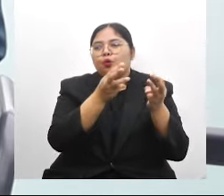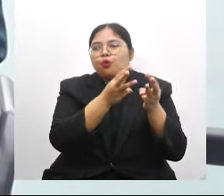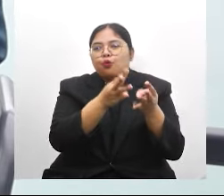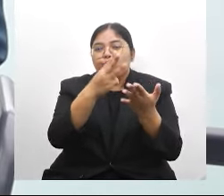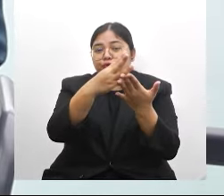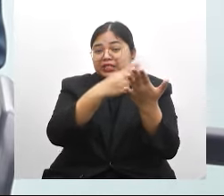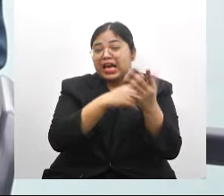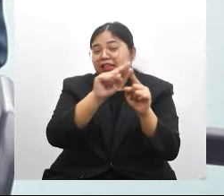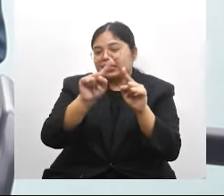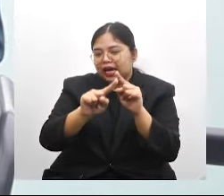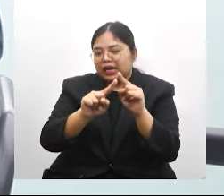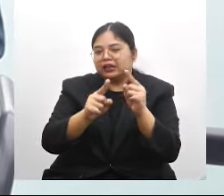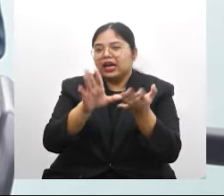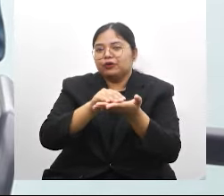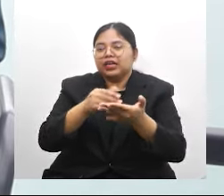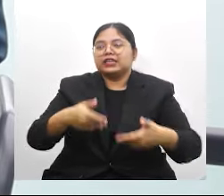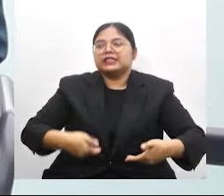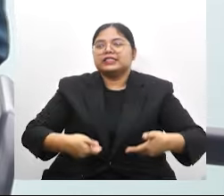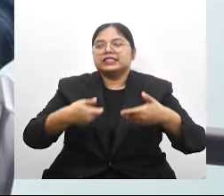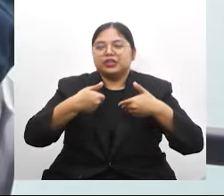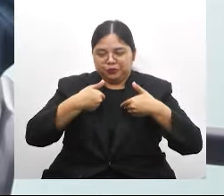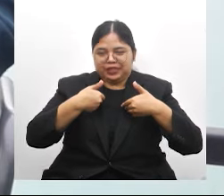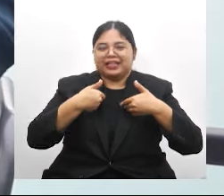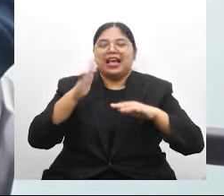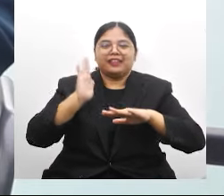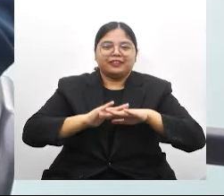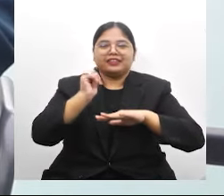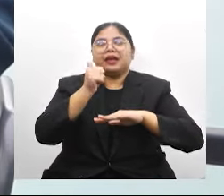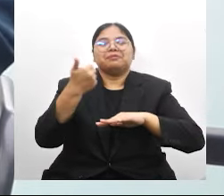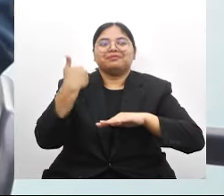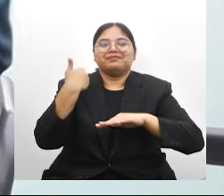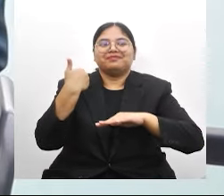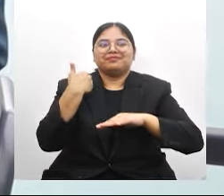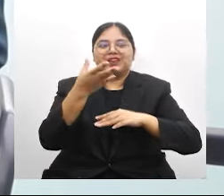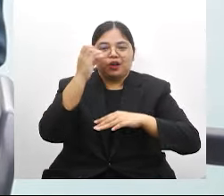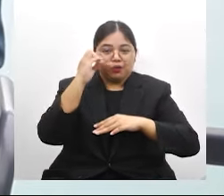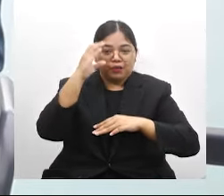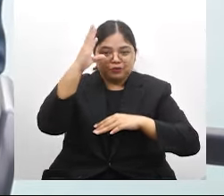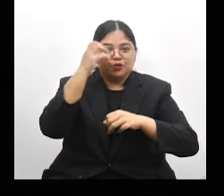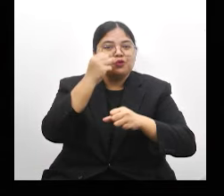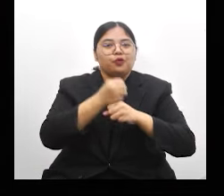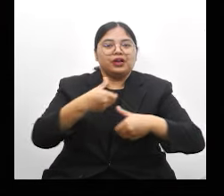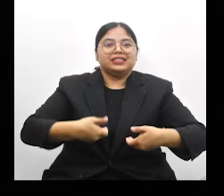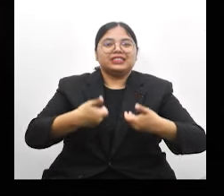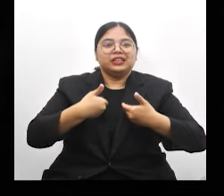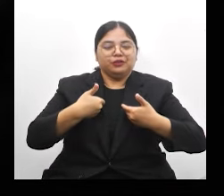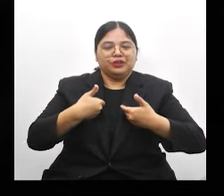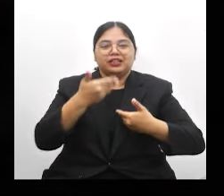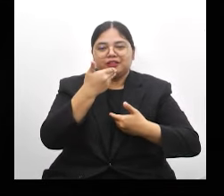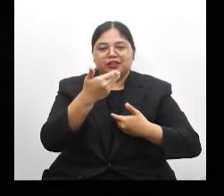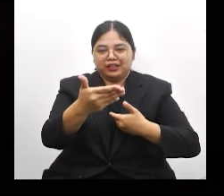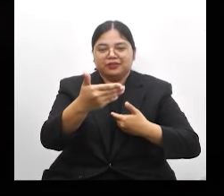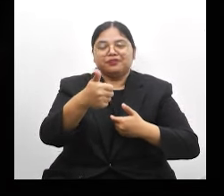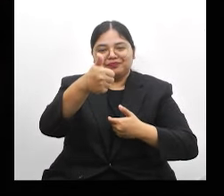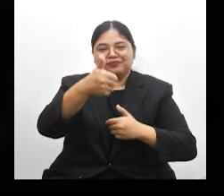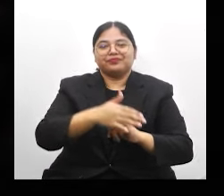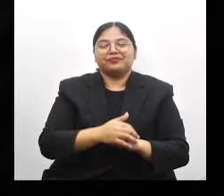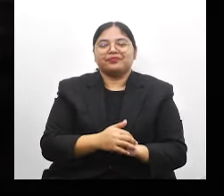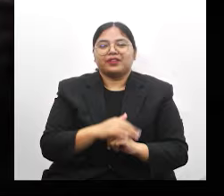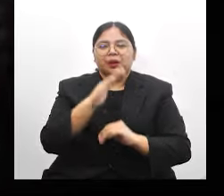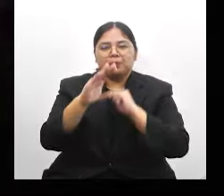ก็นักเรียนก็มีทักษะชีวิตนะครับสามารถนำความรู้นั้นเนี่ยมาใช้ในการดำเนินชีวิตในชีวิตประจำวันแล้วก็ท้ายที่สุดนำไปสู่